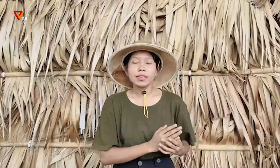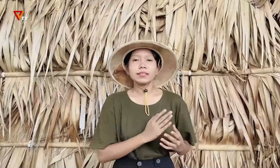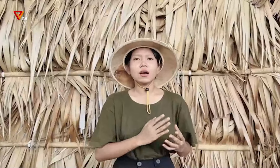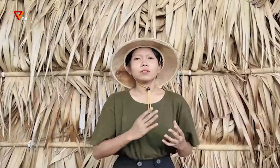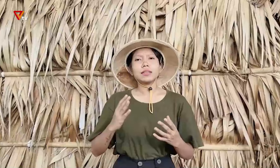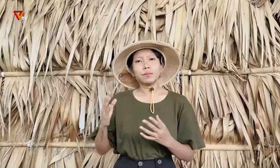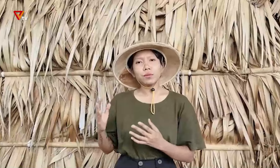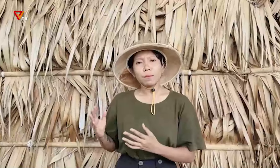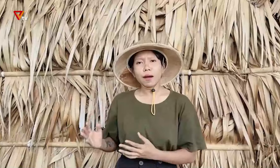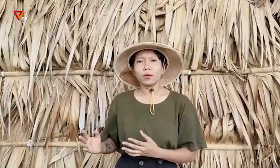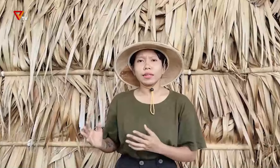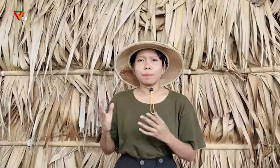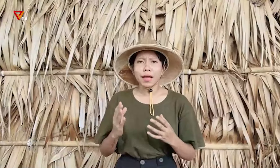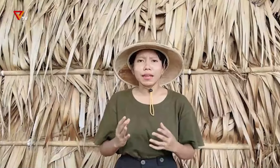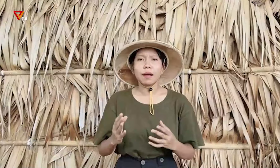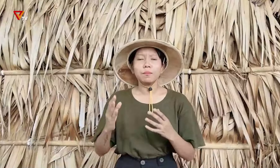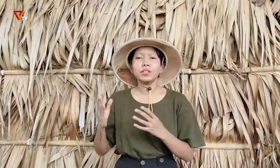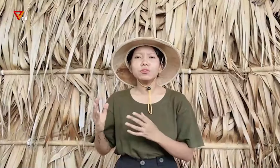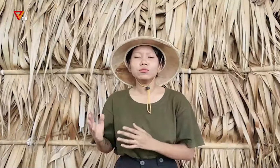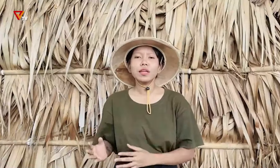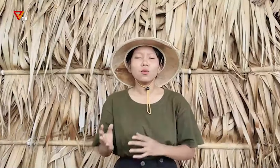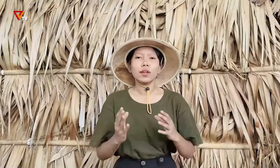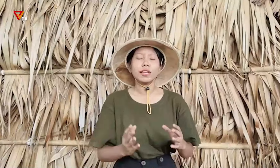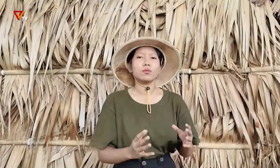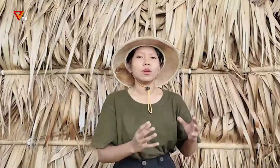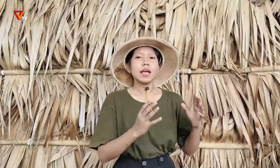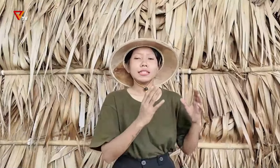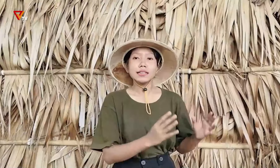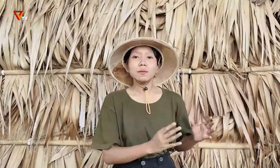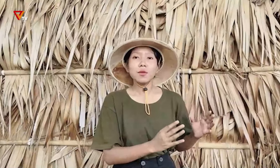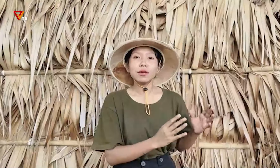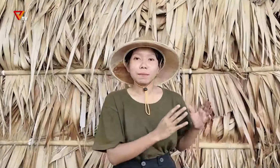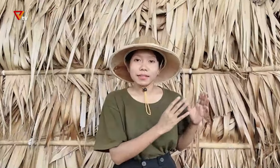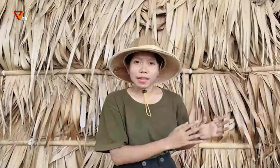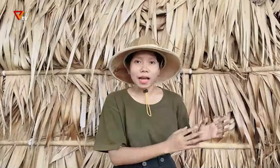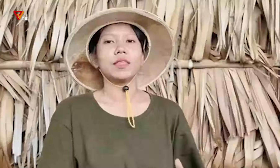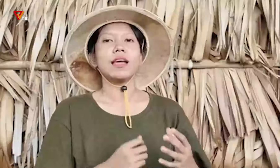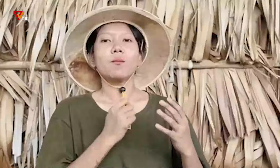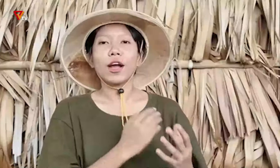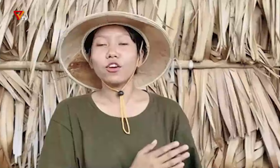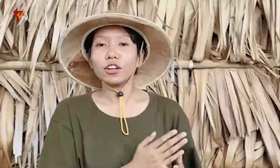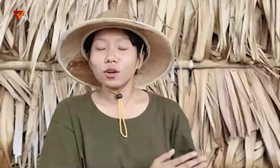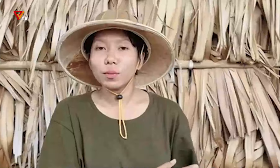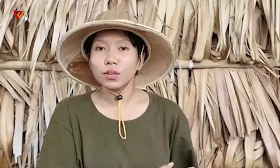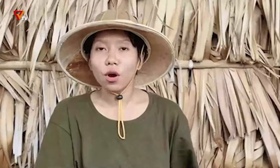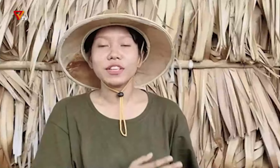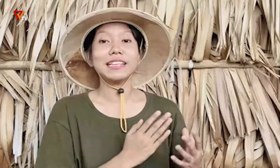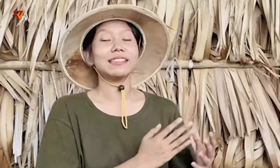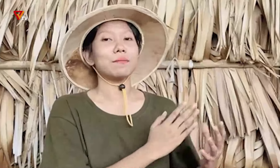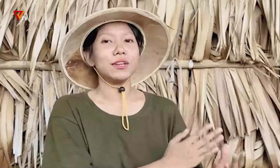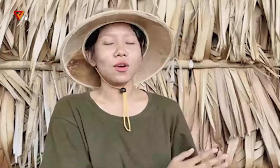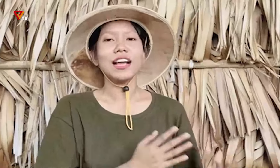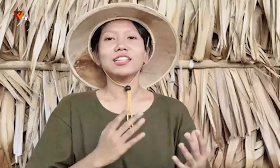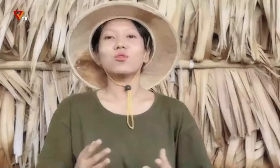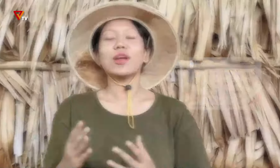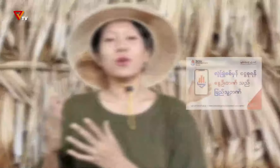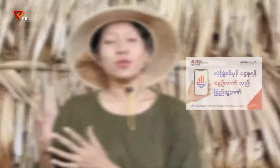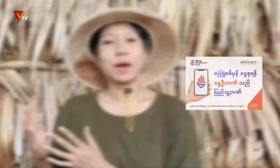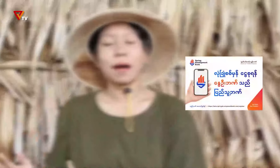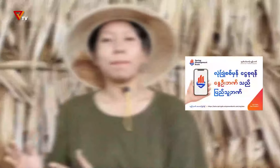င်စစ်ကောင်စီနဲ့ပူပေါင်းပါဝင်နေတဲ့ဘဏ်တွေမှာပြည်သူလူထုရဲ့ငွေတွေကိုရင်းနှီးမြှုပ်နှံမဲ့အစား boycott လုပ်ပြီးတော့ရင်းဆန်ပြီးတော့